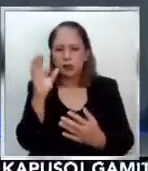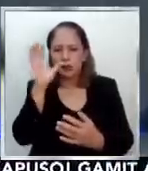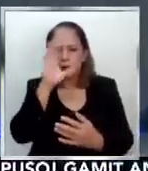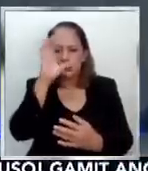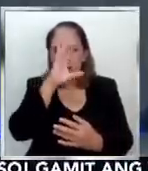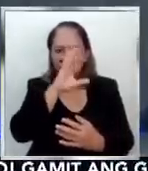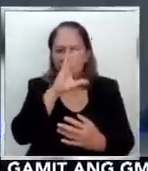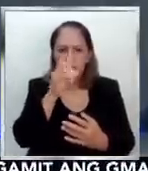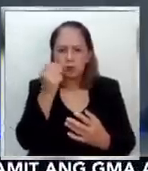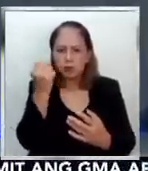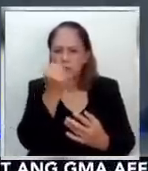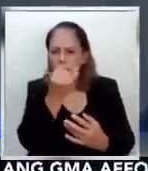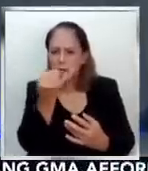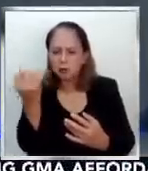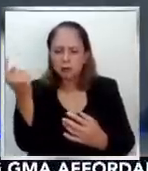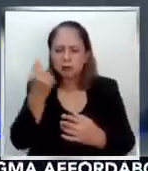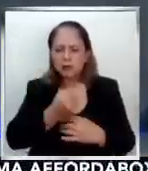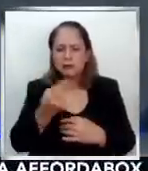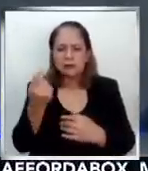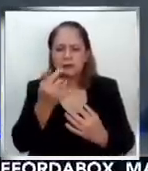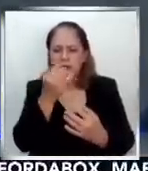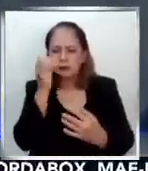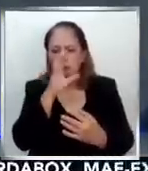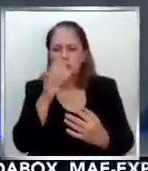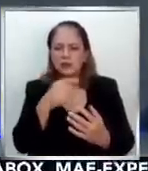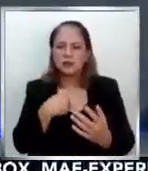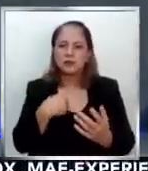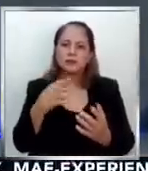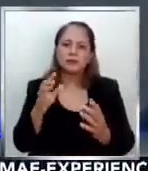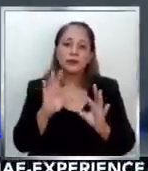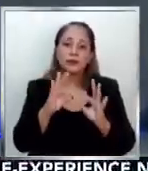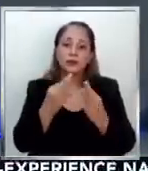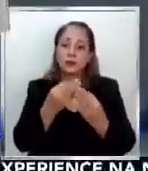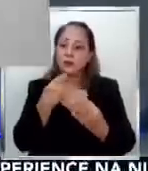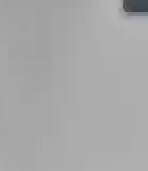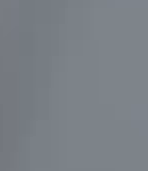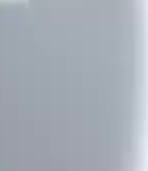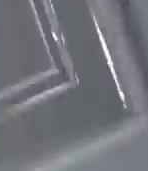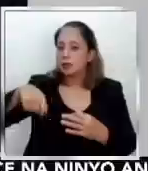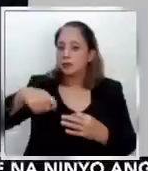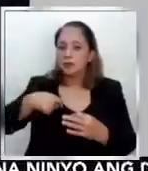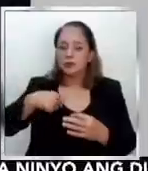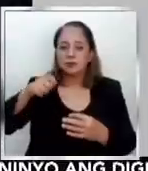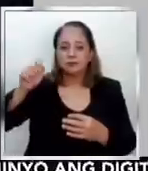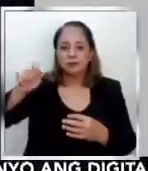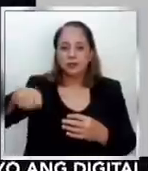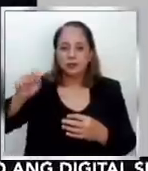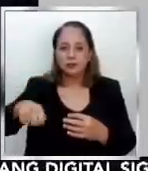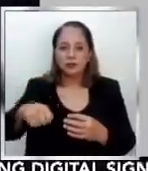kaanak, hustisya para sa kanyang pagkamatay. Yan ang tinutukan ni Emil Sumangi.